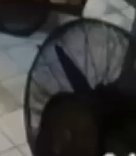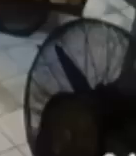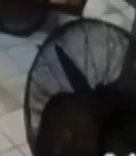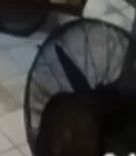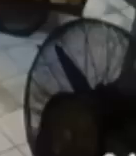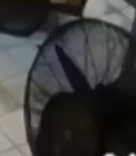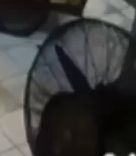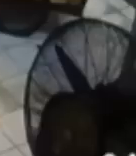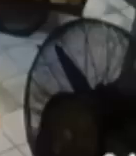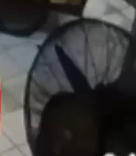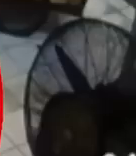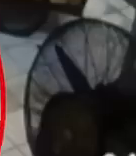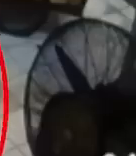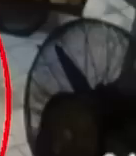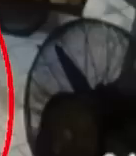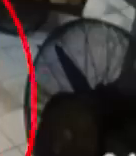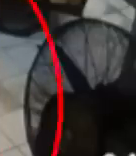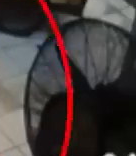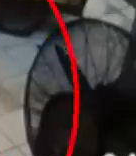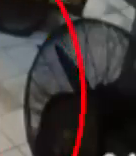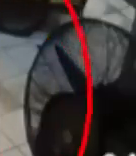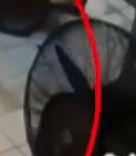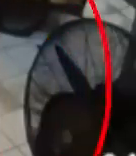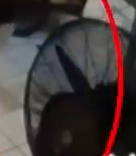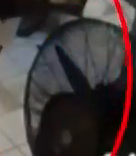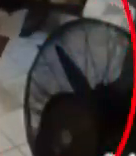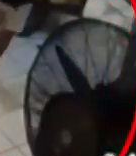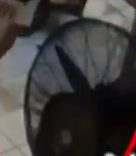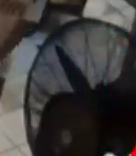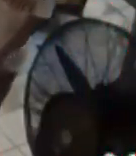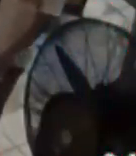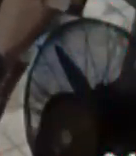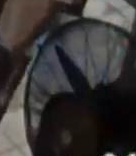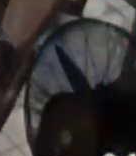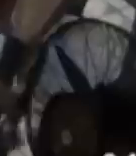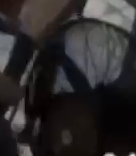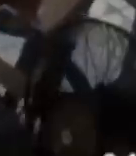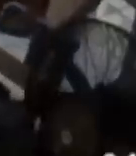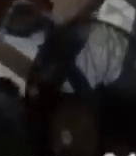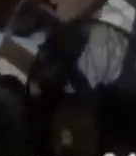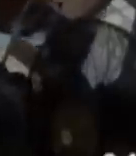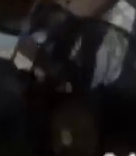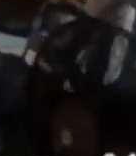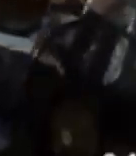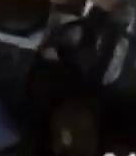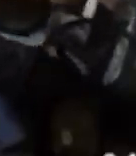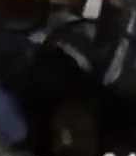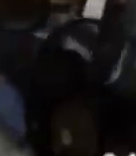Fatmawati, Cilandak, Jakarta Selatan. Karung dibawa tersangka berisi jenazah Aples Bagus Trion